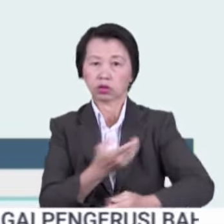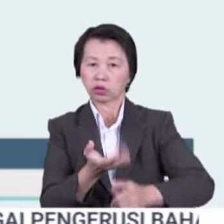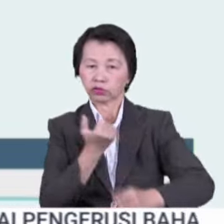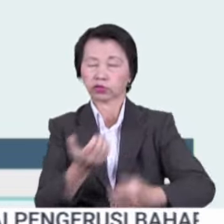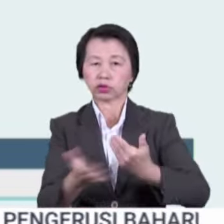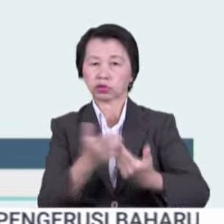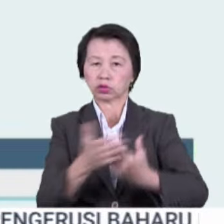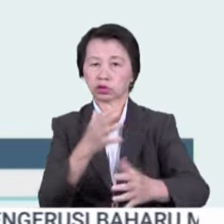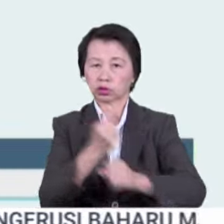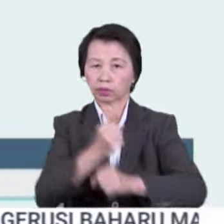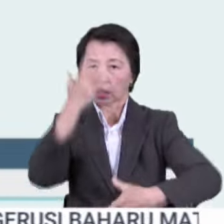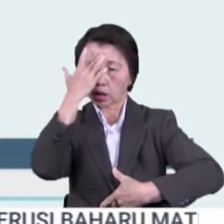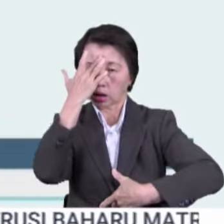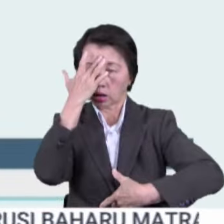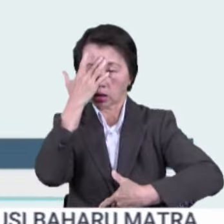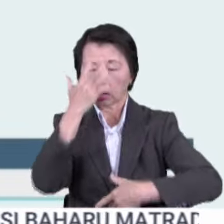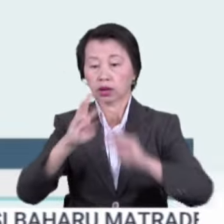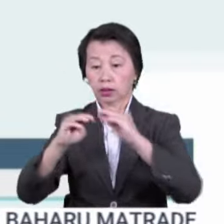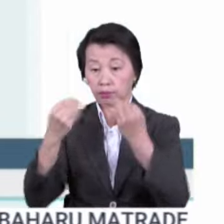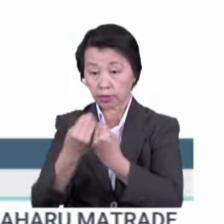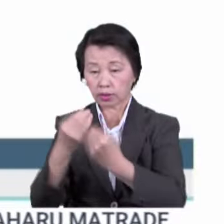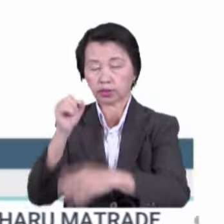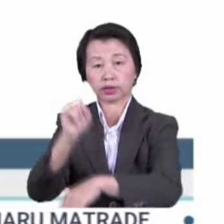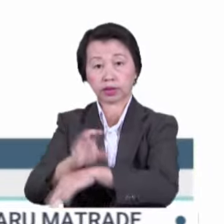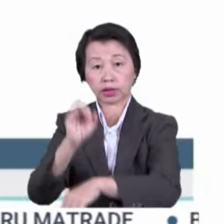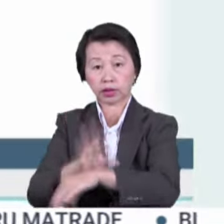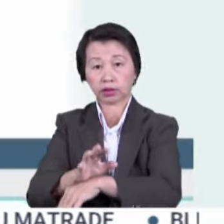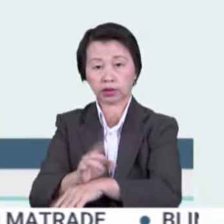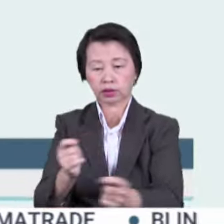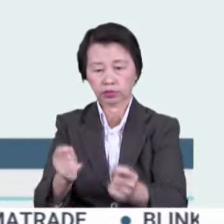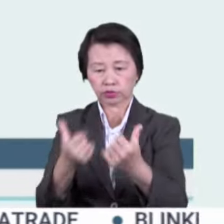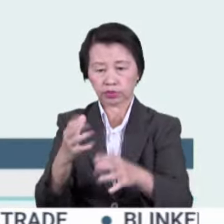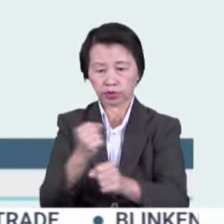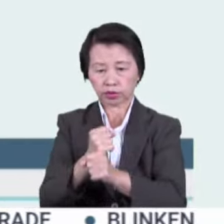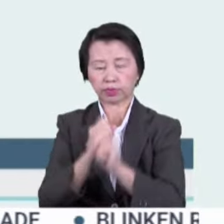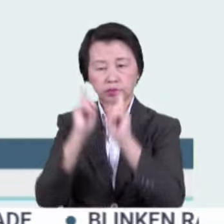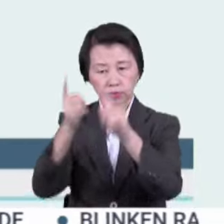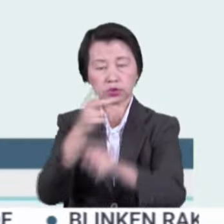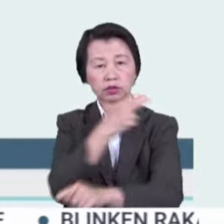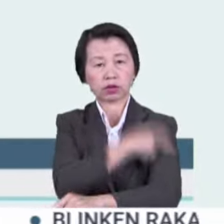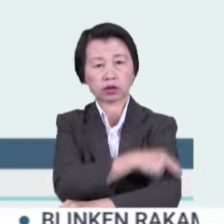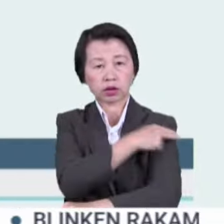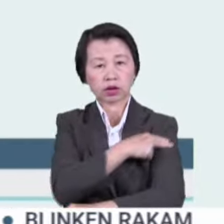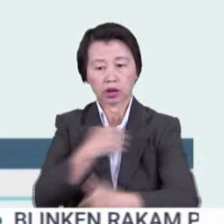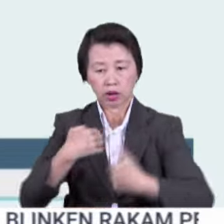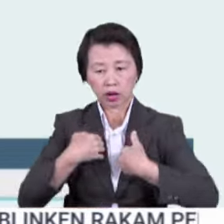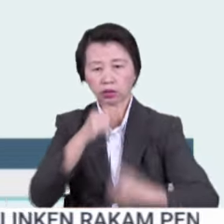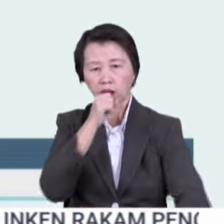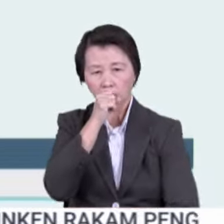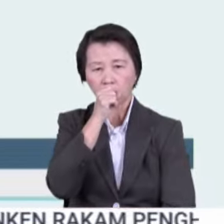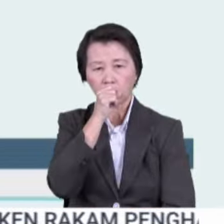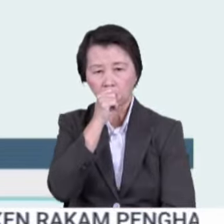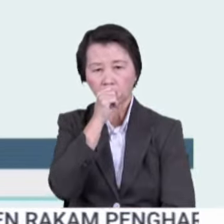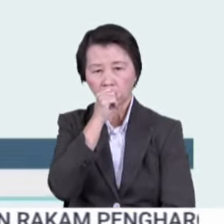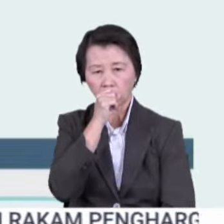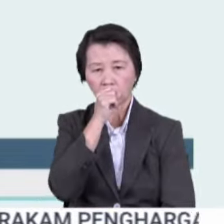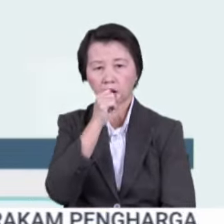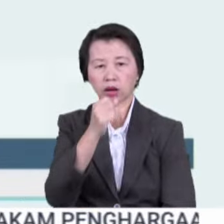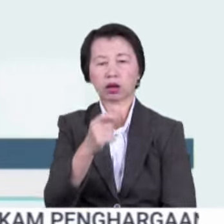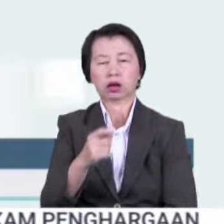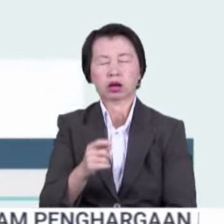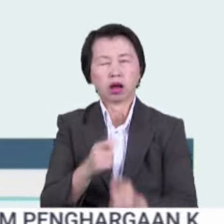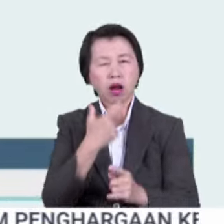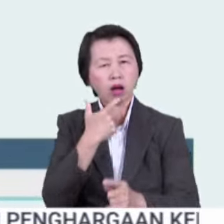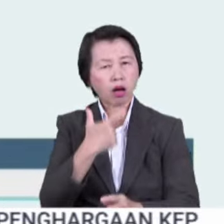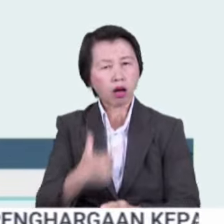batu kokol masyarakat juga dinasihatkan untuk segera mendapatkan rawatan sekiranya mengalami gejala protesis yaitu batuk